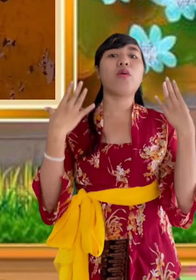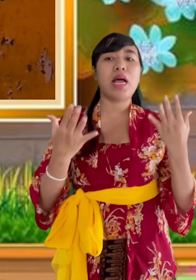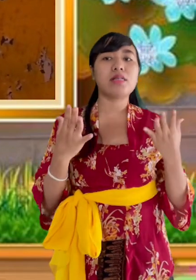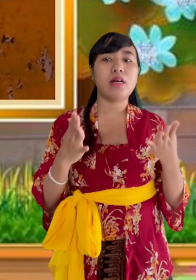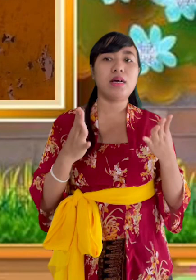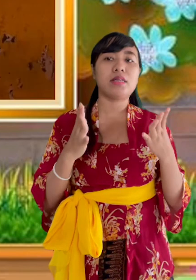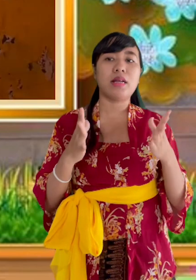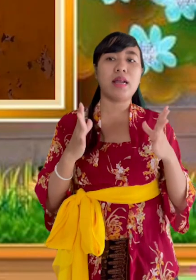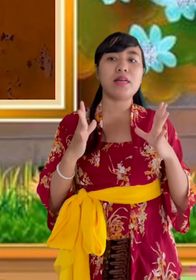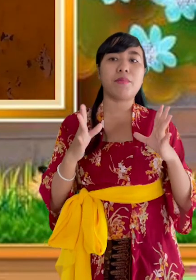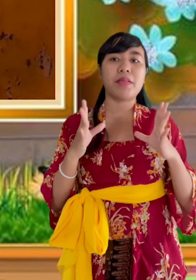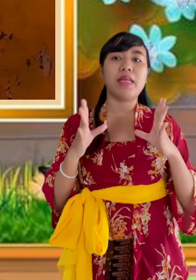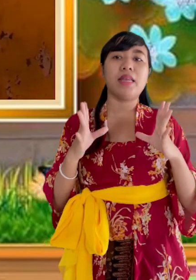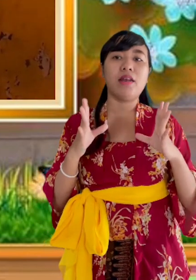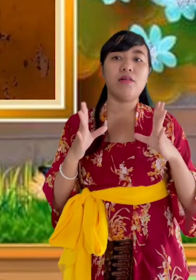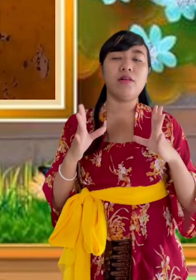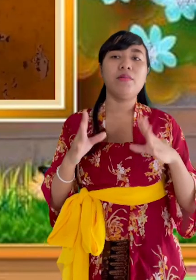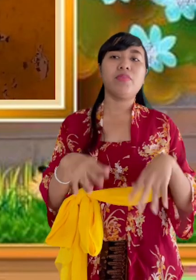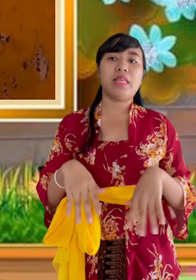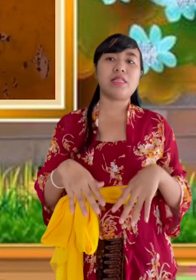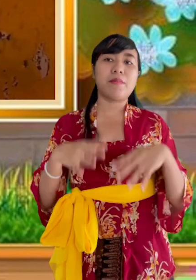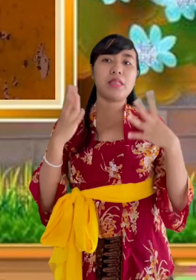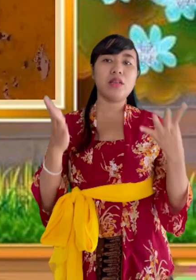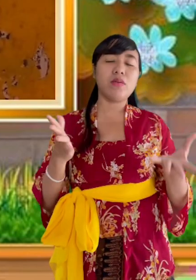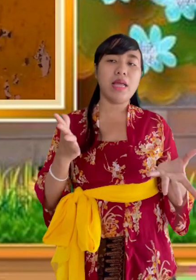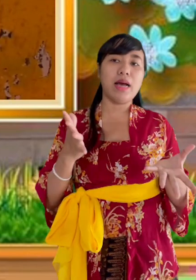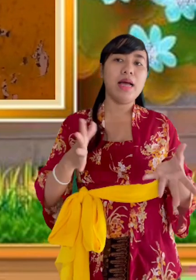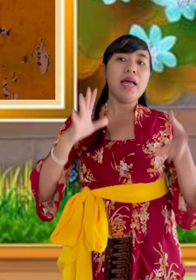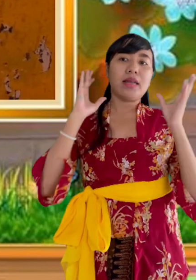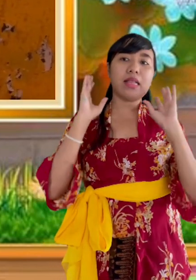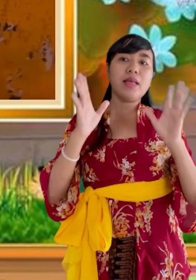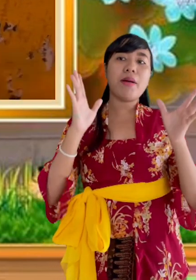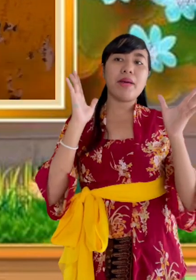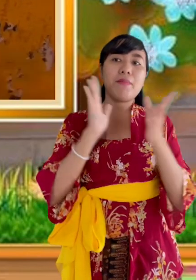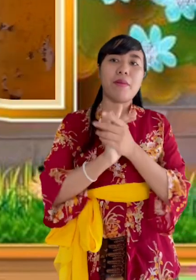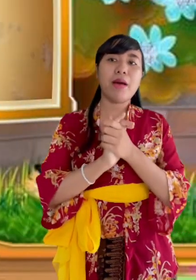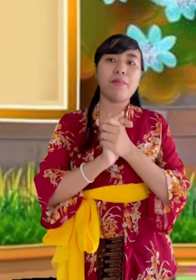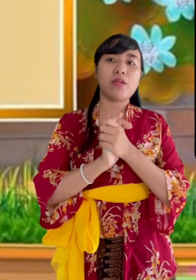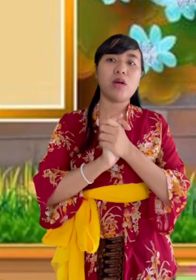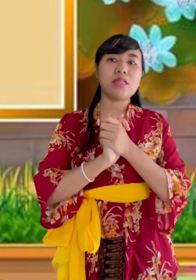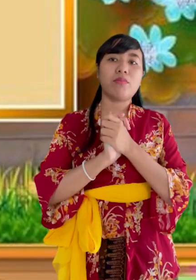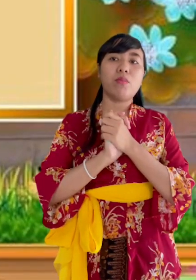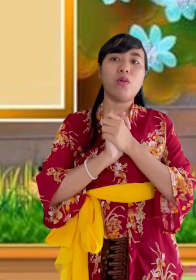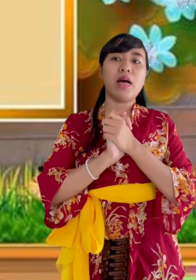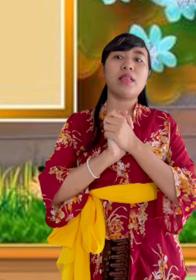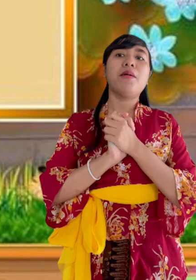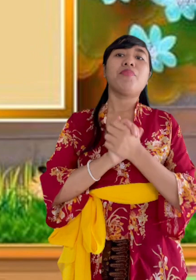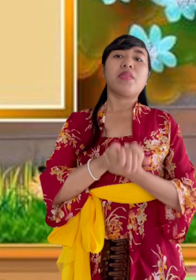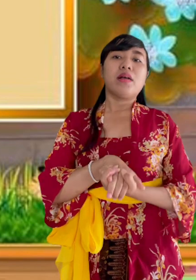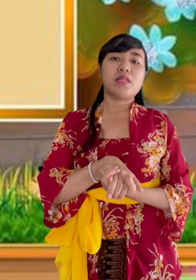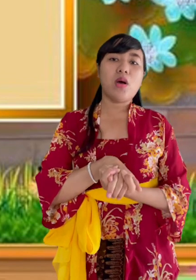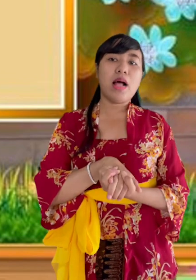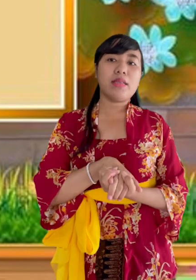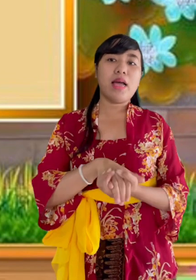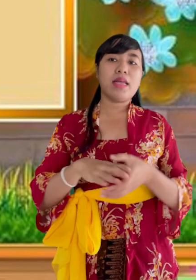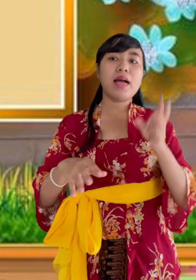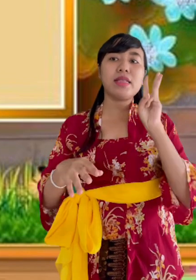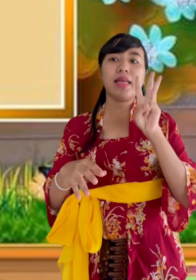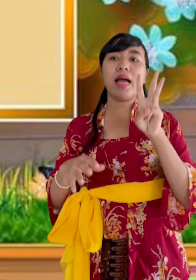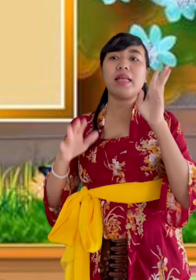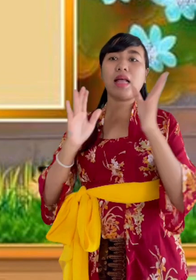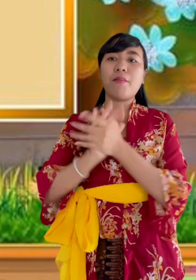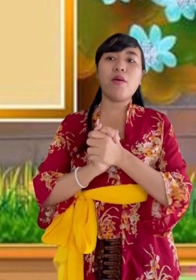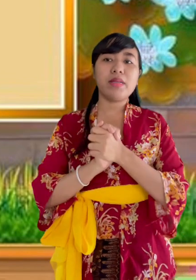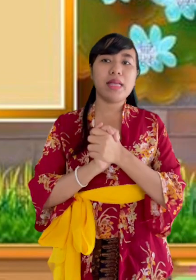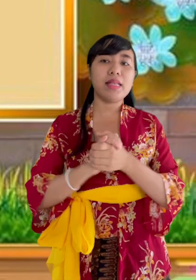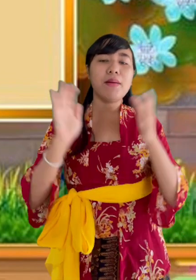oh, pengurangan sederhana seperti ini loh. Nah, seperti itu ya. Nanti mama dan papa bertugas membuat soalnya. Yang